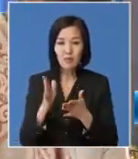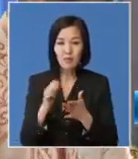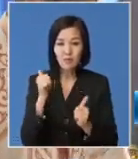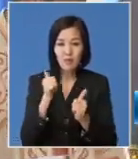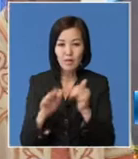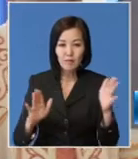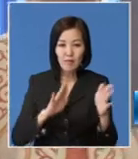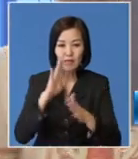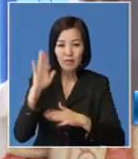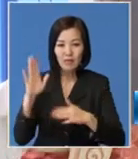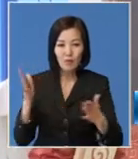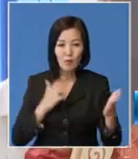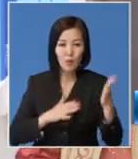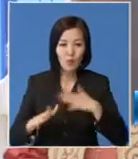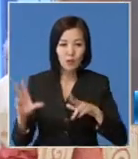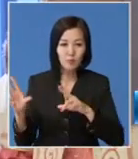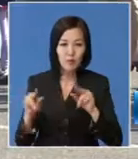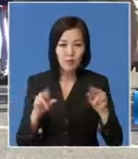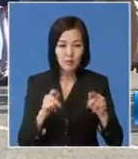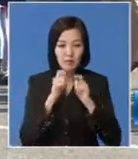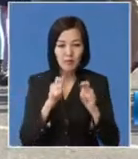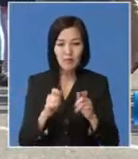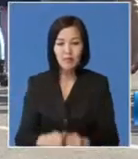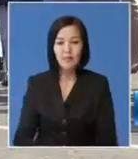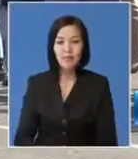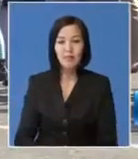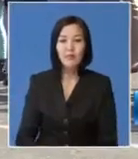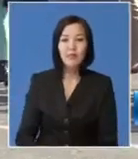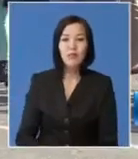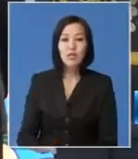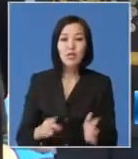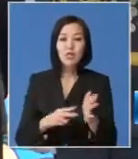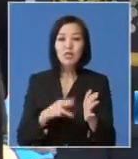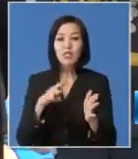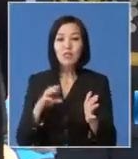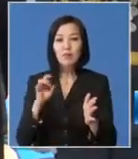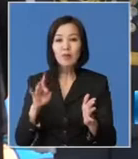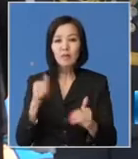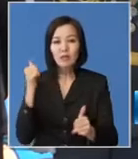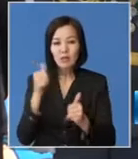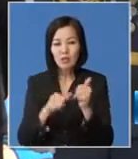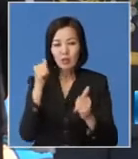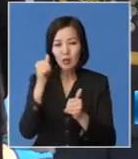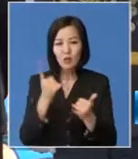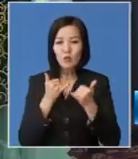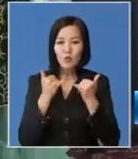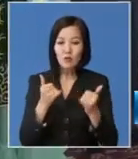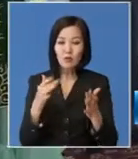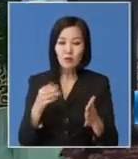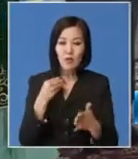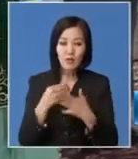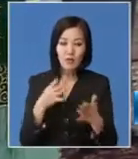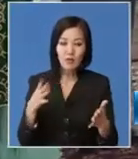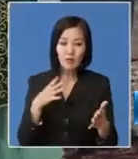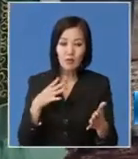атқан таңымыз қуаныш пен бақыт сыйласын деген келеді. 7 мамыр маңызды мереке. Алакөлде жылда аса құрметпен аталып өтіледі.